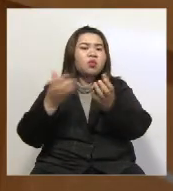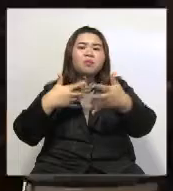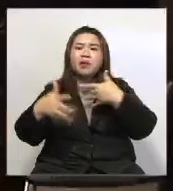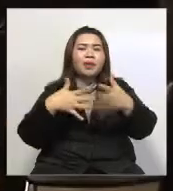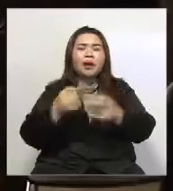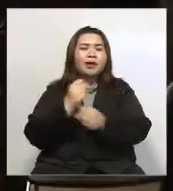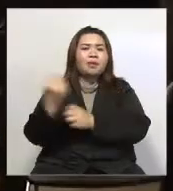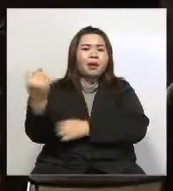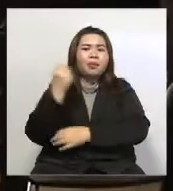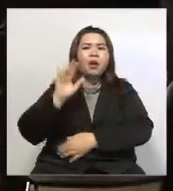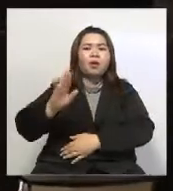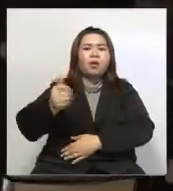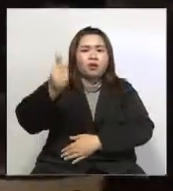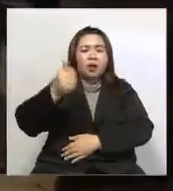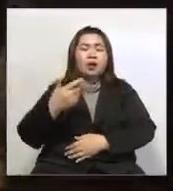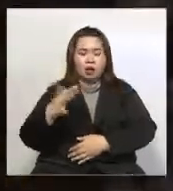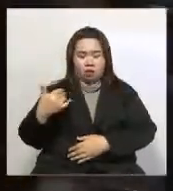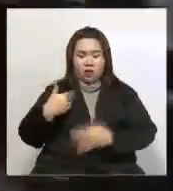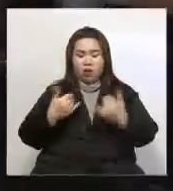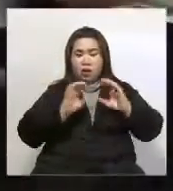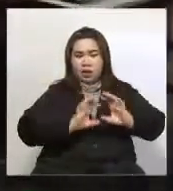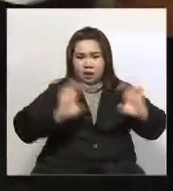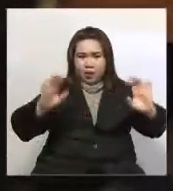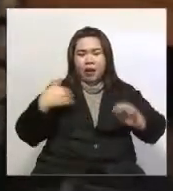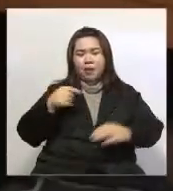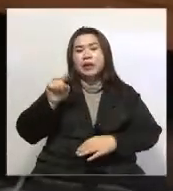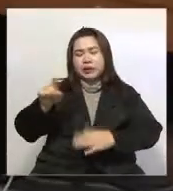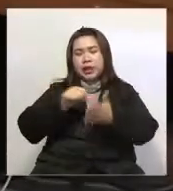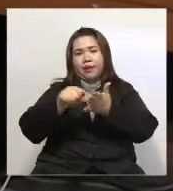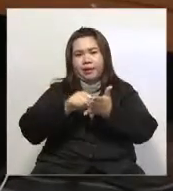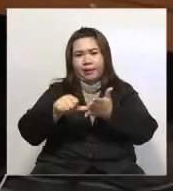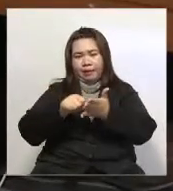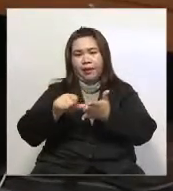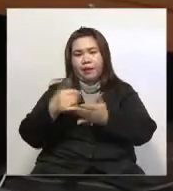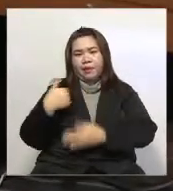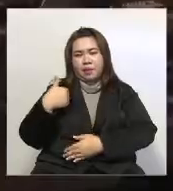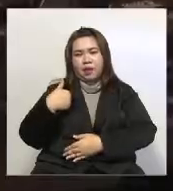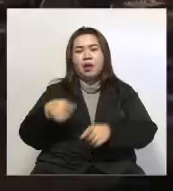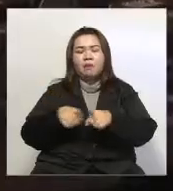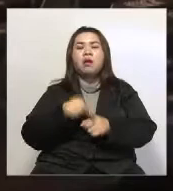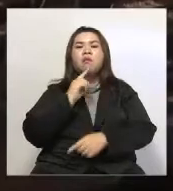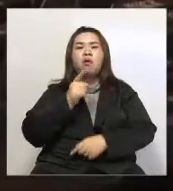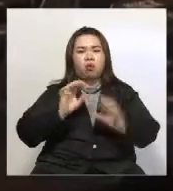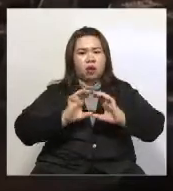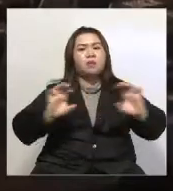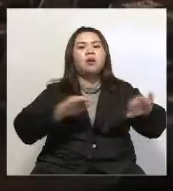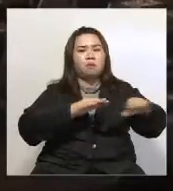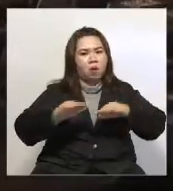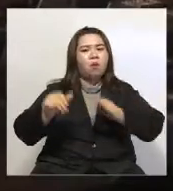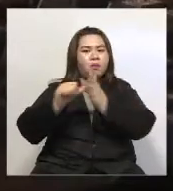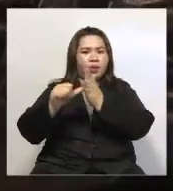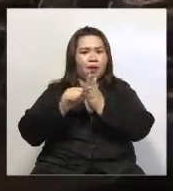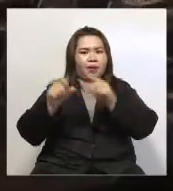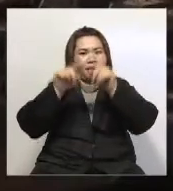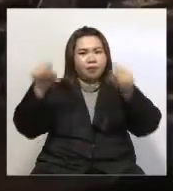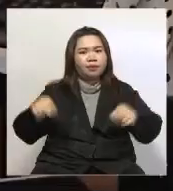องก็ได้ส่งหนังสือปรับแก้ไขคำสั่งหัวหน้าคสช.มายังกกต.แล้วซึ่งก็เป็นการส่งสัญญาณว่ารัฐบาลพร้อมที่จะปรับแก้ประเ